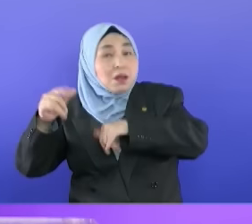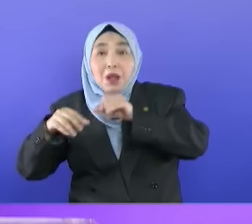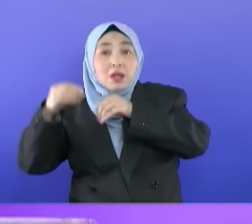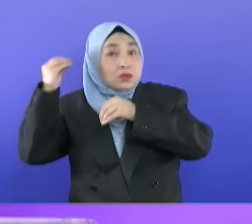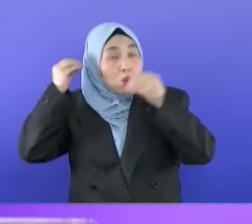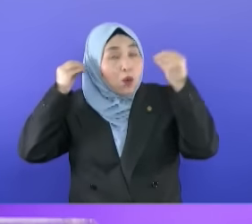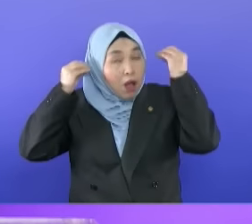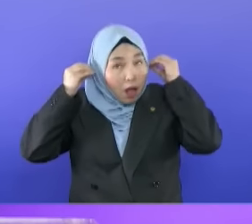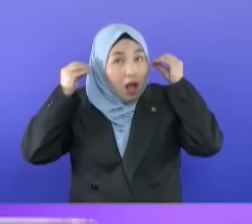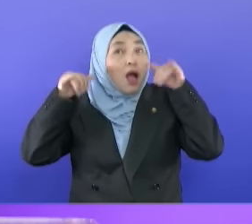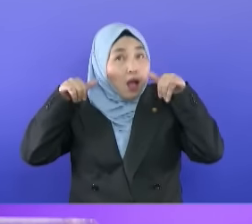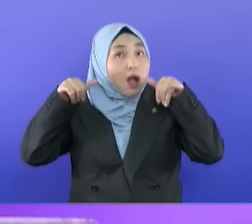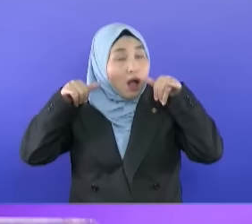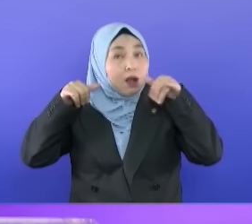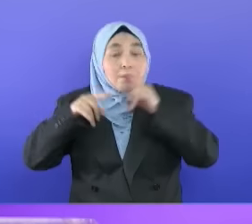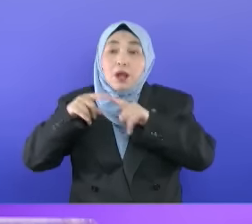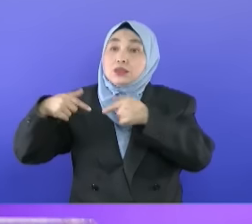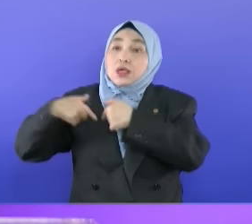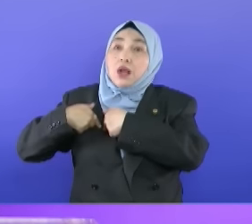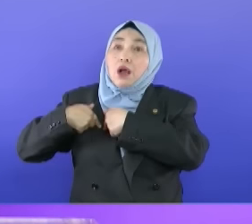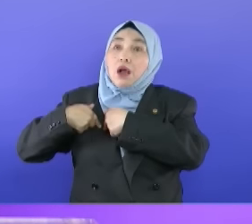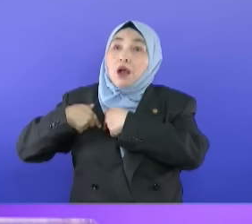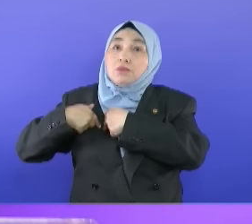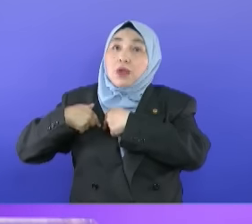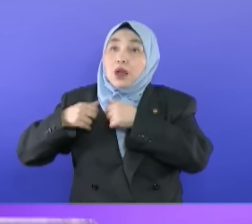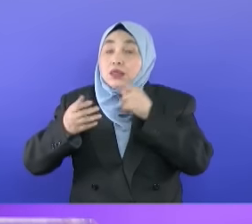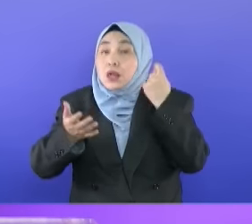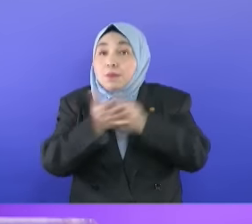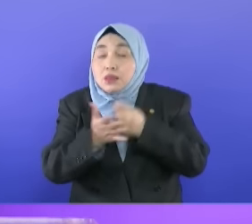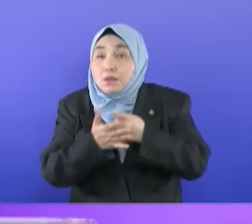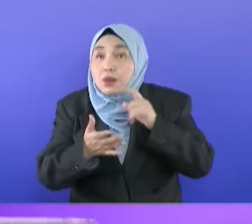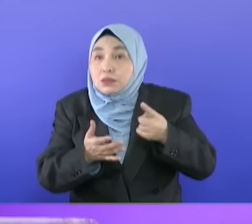tetapi pada satu fase tiba-tiba saja